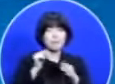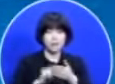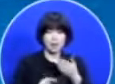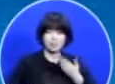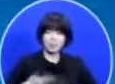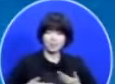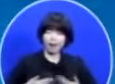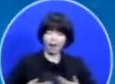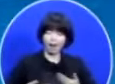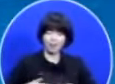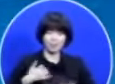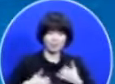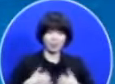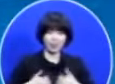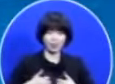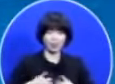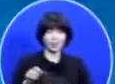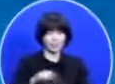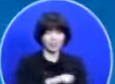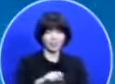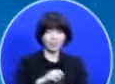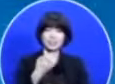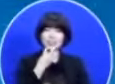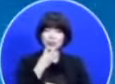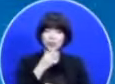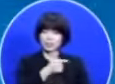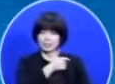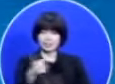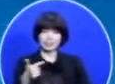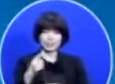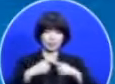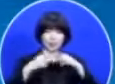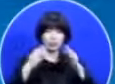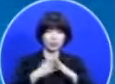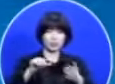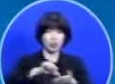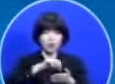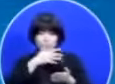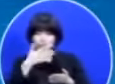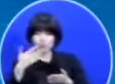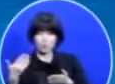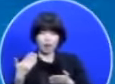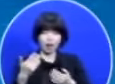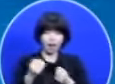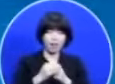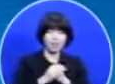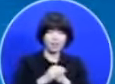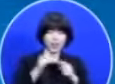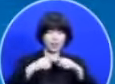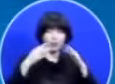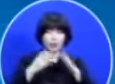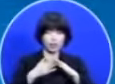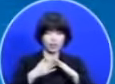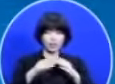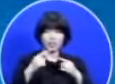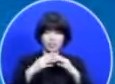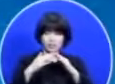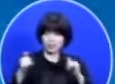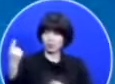어때요 특히 서울의 큰 교회에서 아주 유명한 교회에서 교인이 왔다